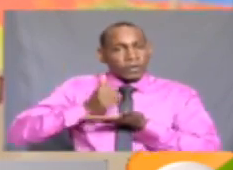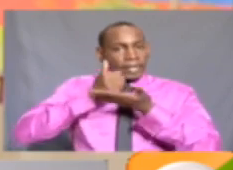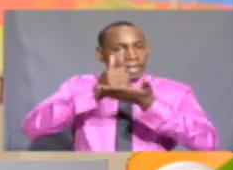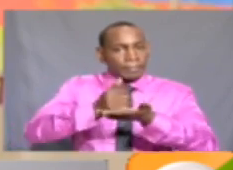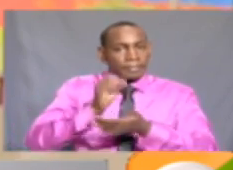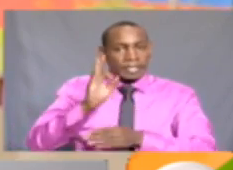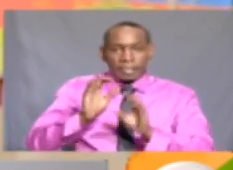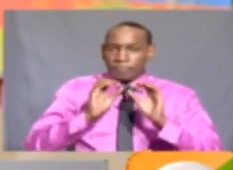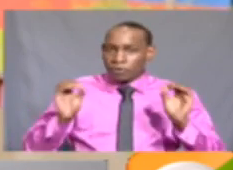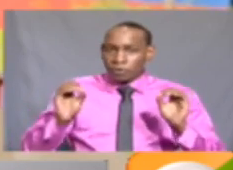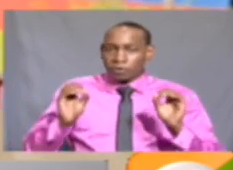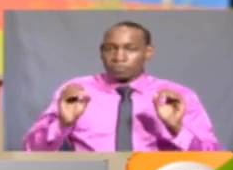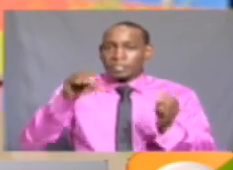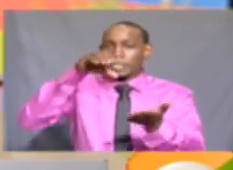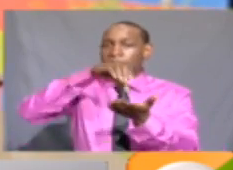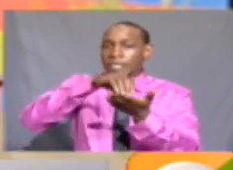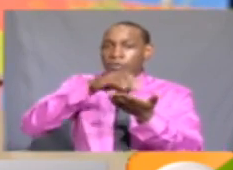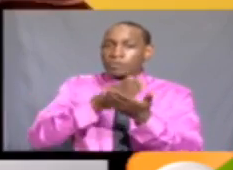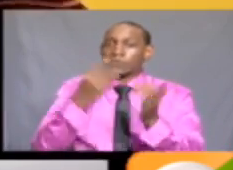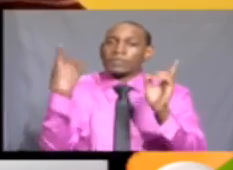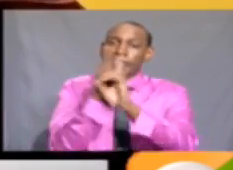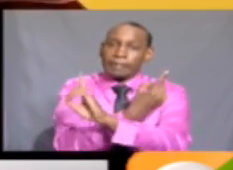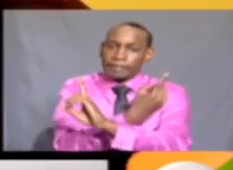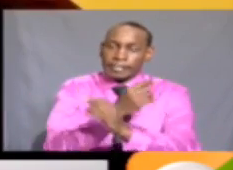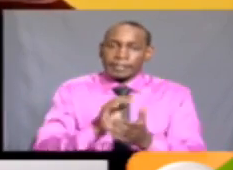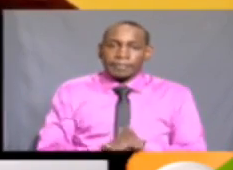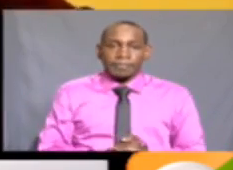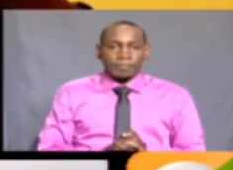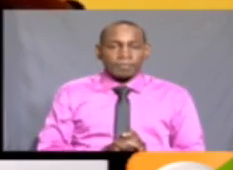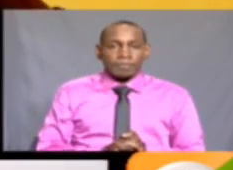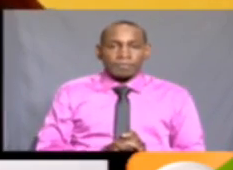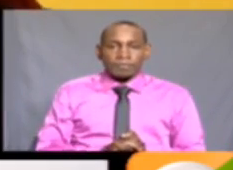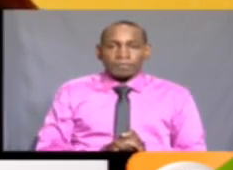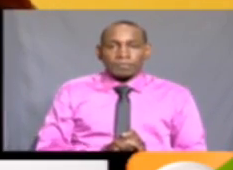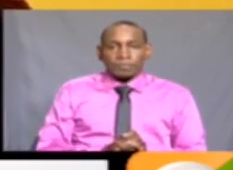sivyo mambo yangekuwa tofauti.